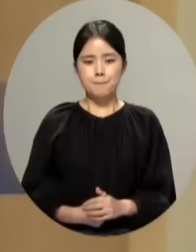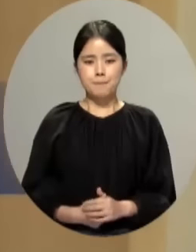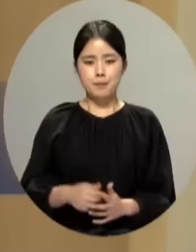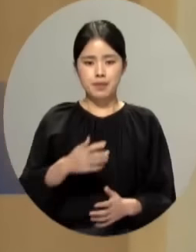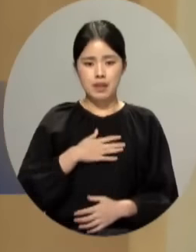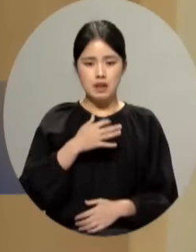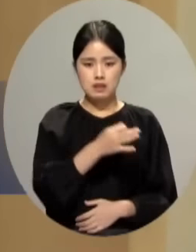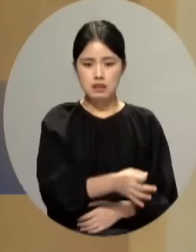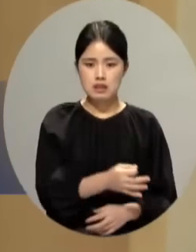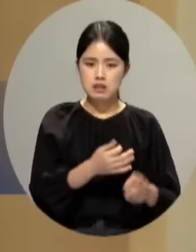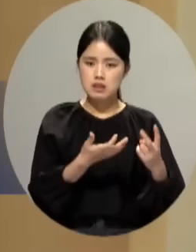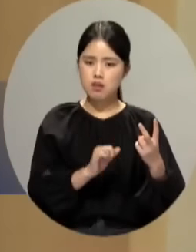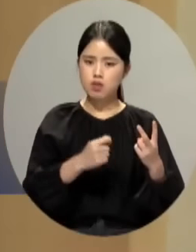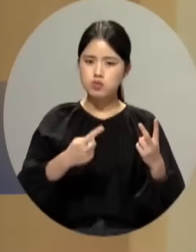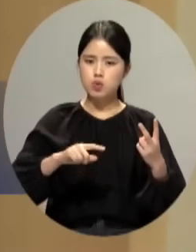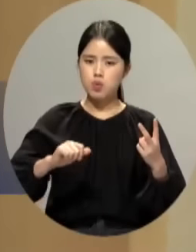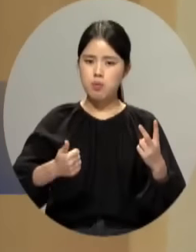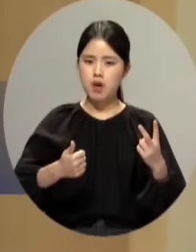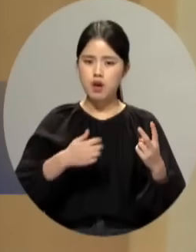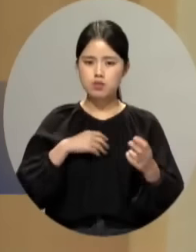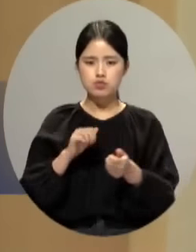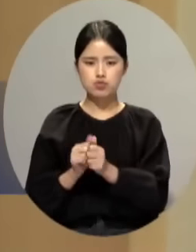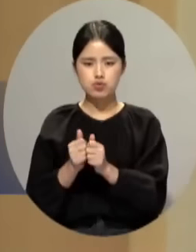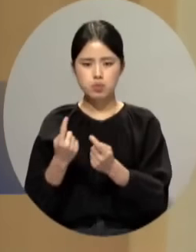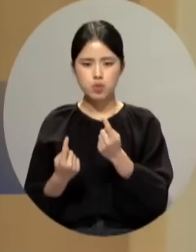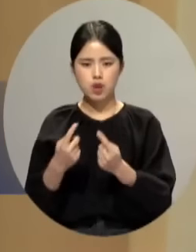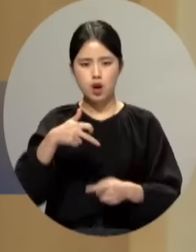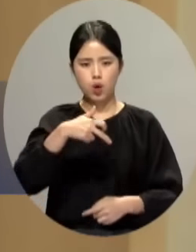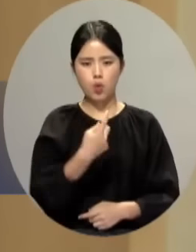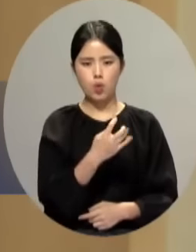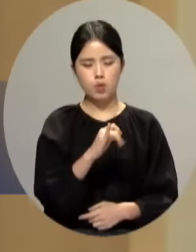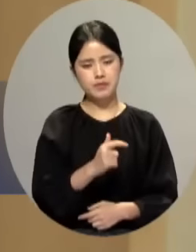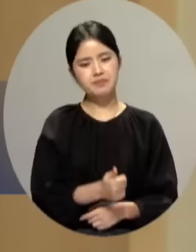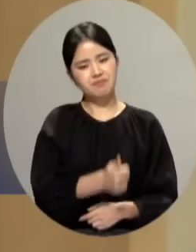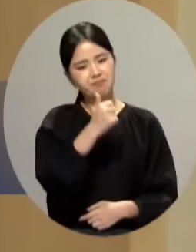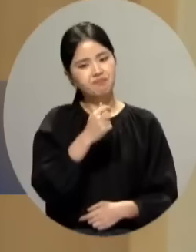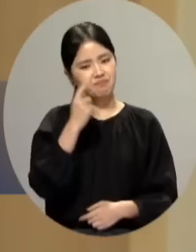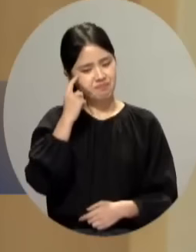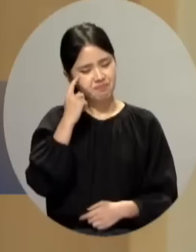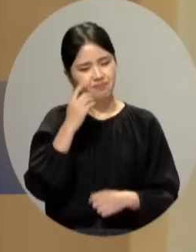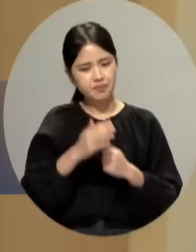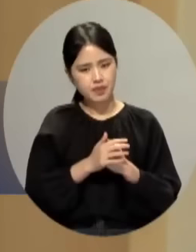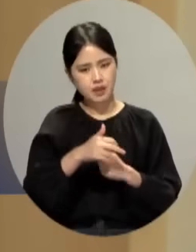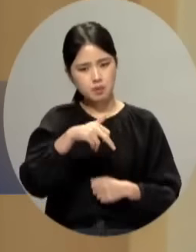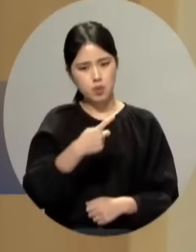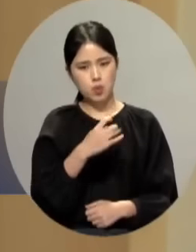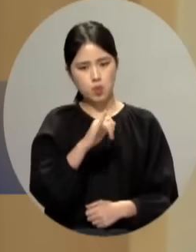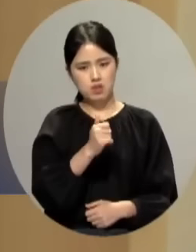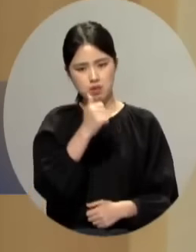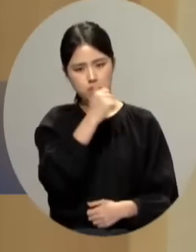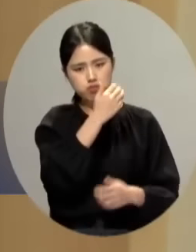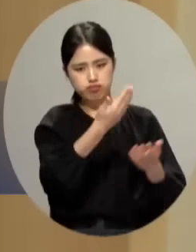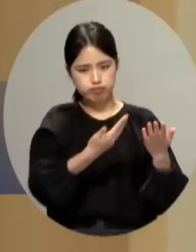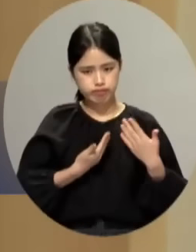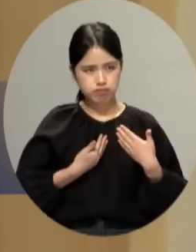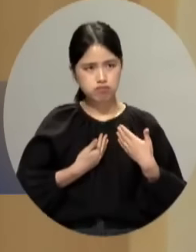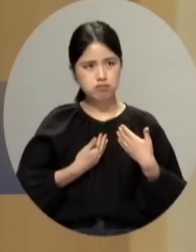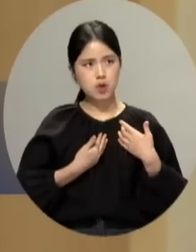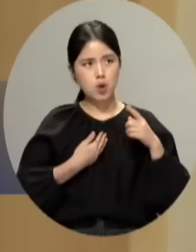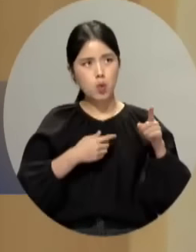것만 2억 1,500이 들어갔습니다. 주식 리딩을 계속 했는데 주식보다는 코인 쪽이 좋은 나은 것 같아서 그러면서 코인을